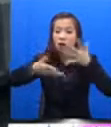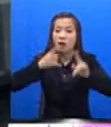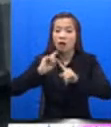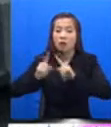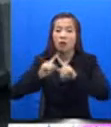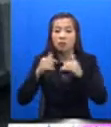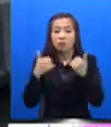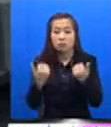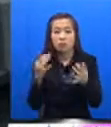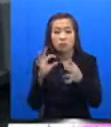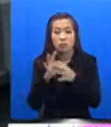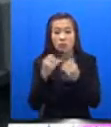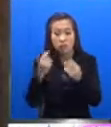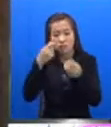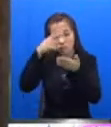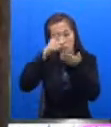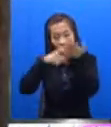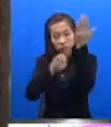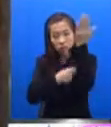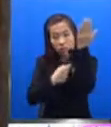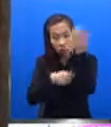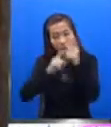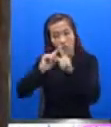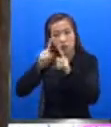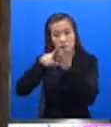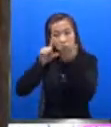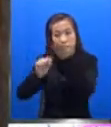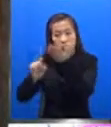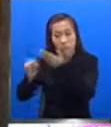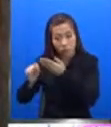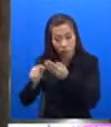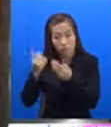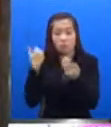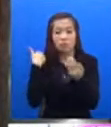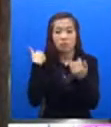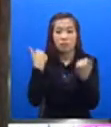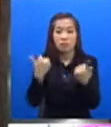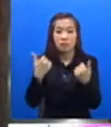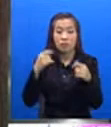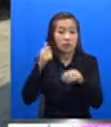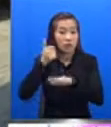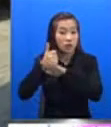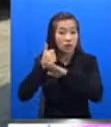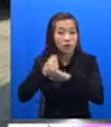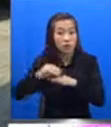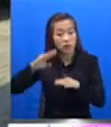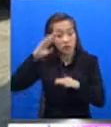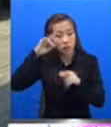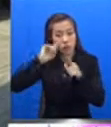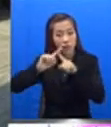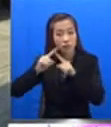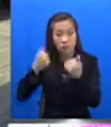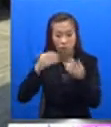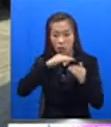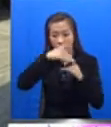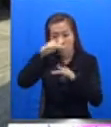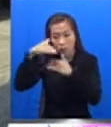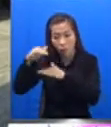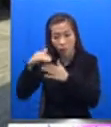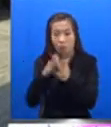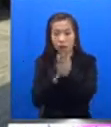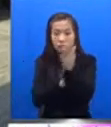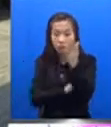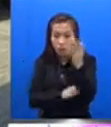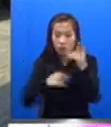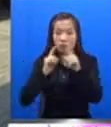จำหน่ายจนทำให้มียางเข้าสู่ตลาดเกือบ 1ล้านกิโลกรัมต่อวันขณะที่การส่งมอบยางทำได้ล่าช้าจากปัญหาการ